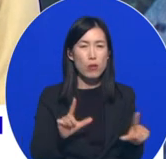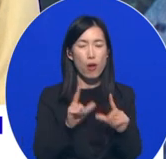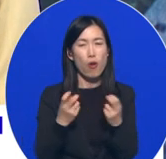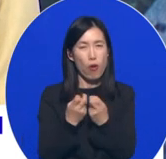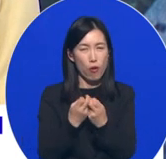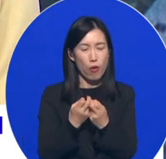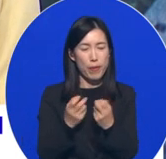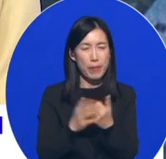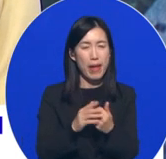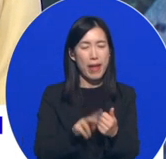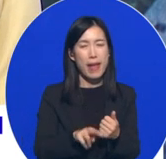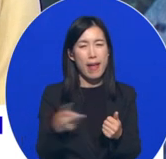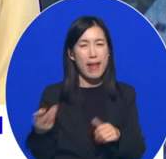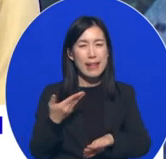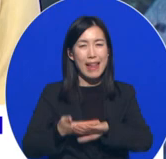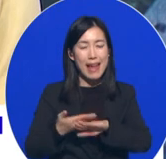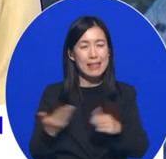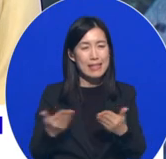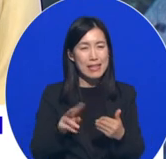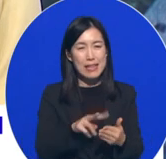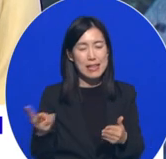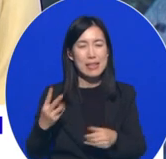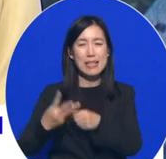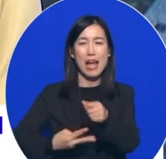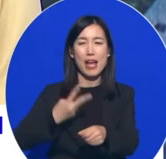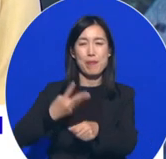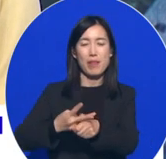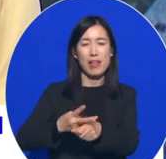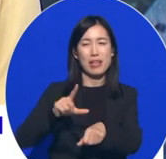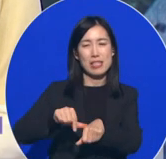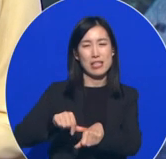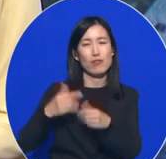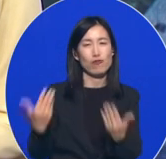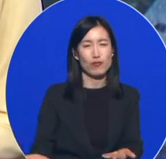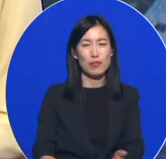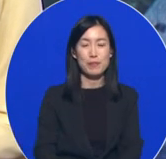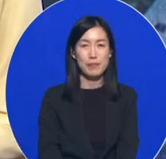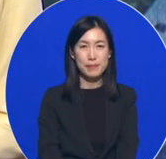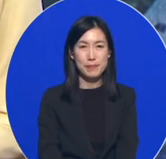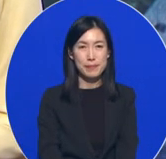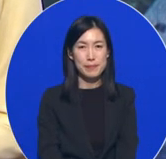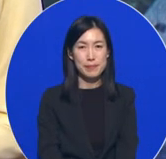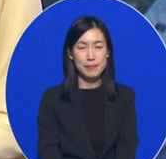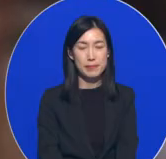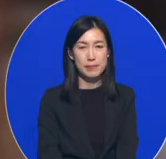농가와 식당 등에 대해선 지원 방안이 마련됩니다 김현지 기자가 보도합니다